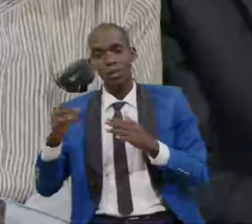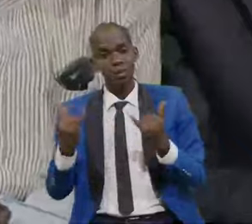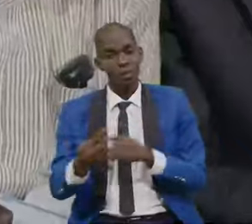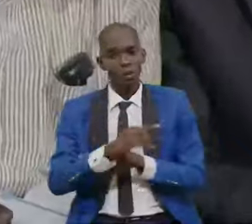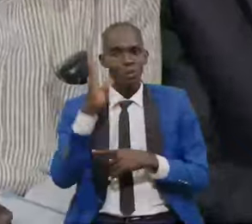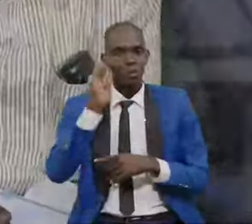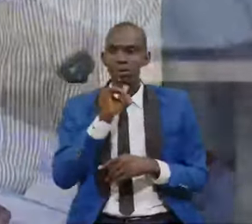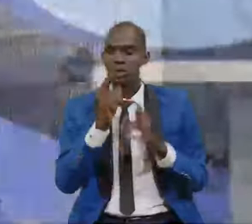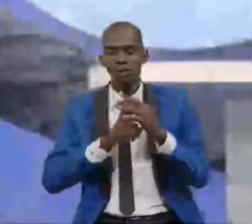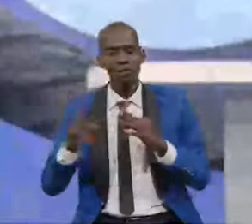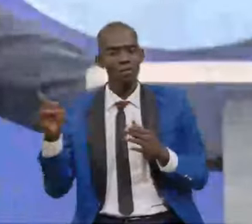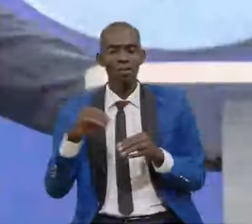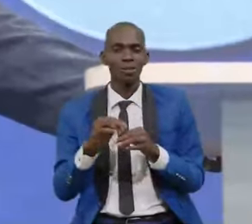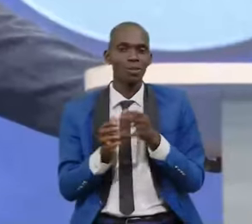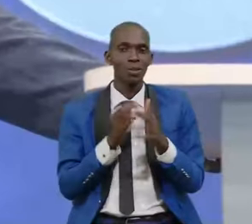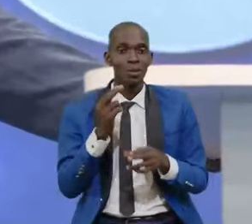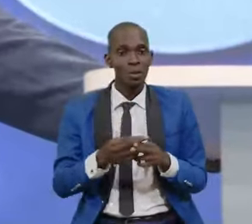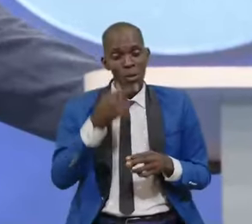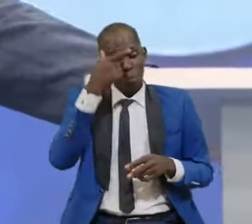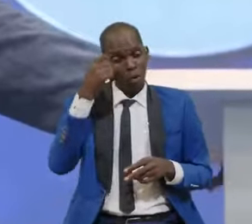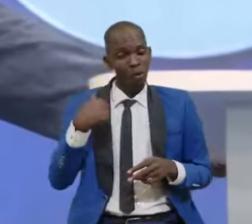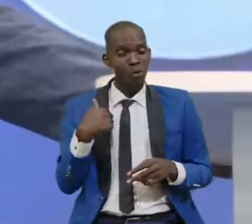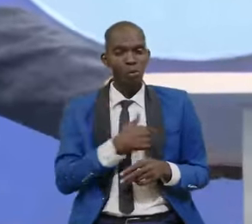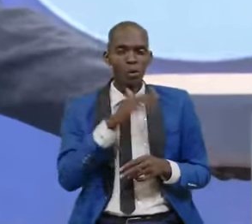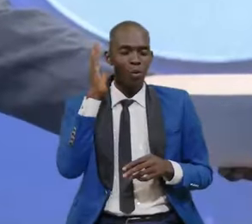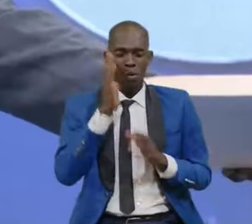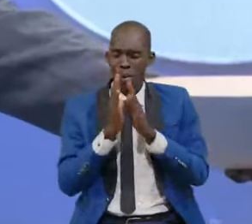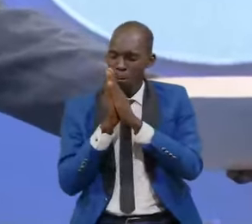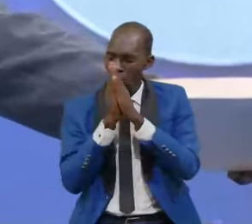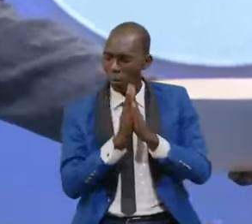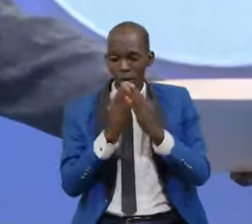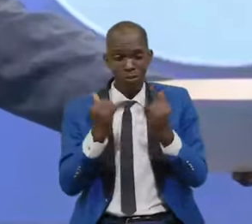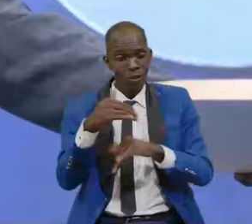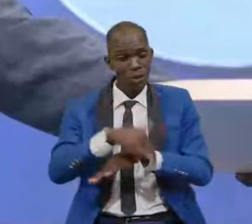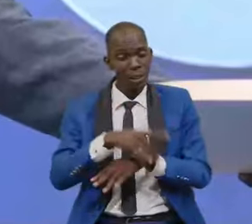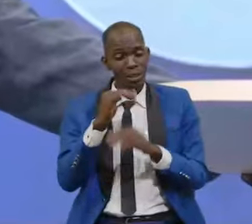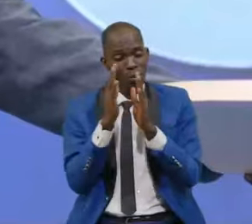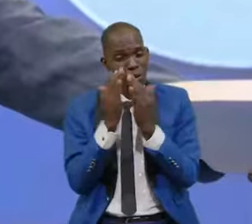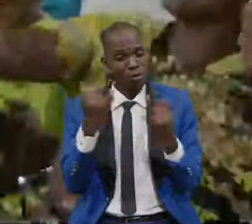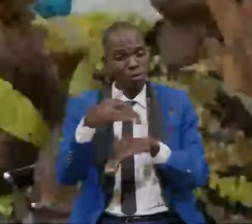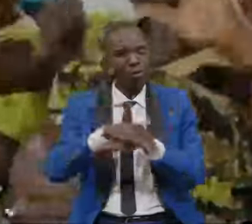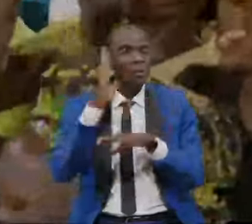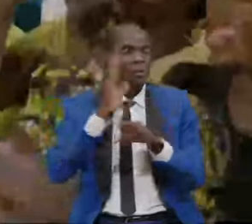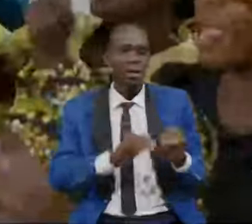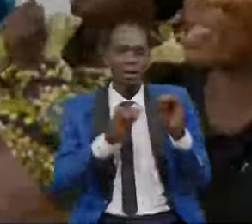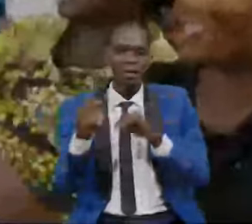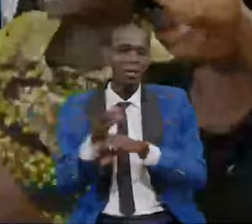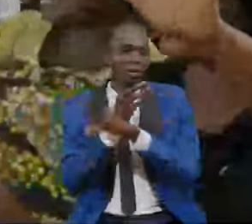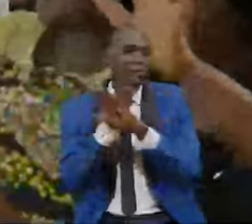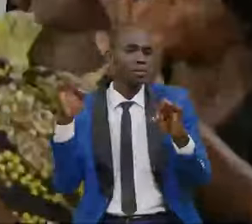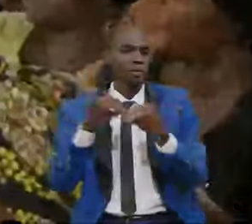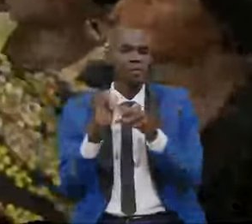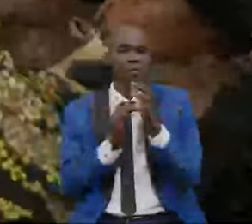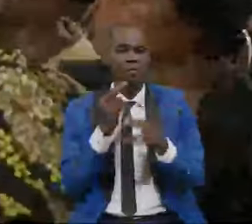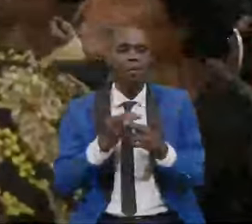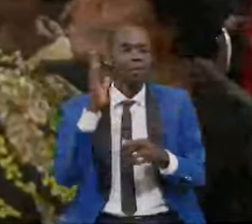aujourd'hui. Parce que nous allons prier ce soir. Et la prière ce soir va t'affranchir.